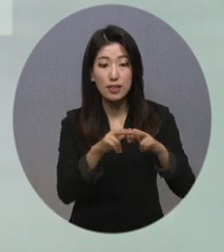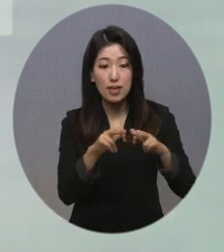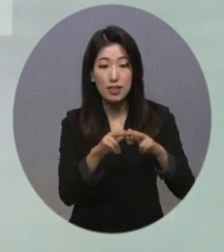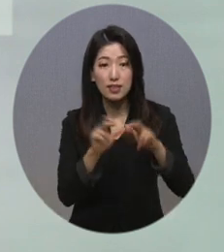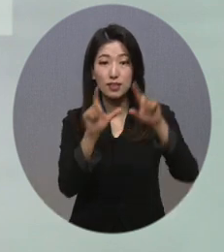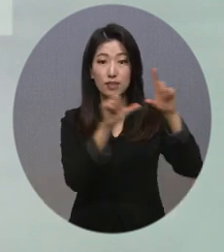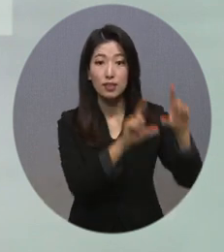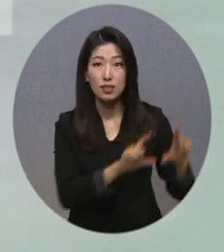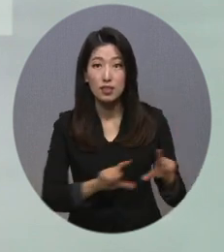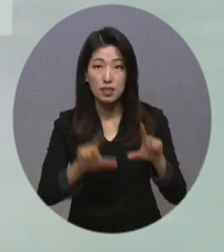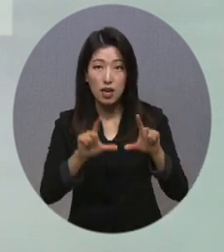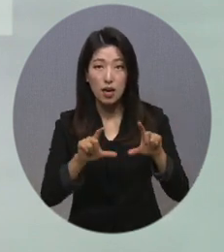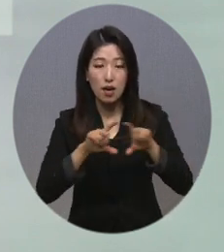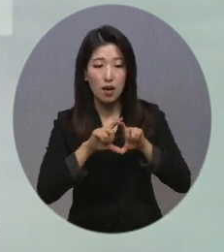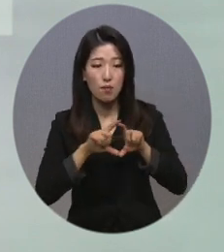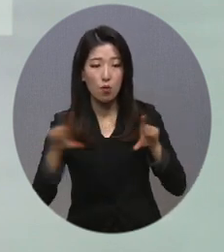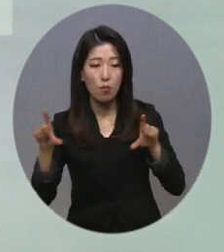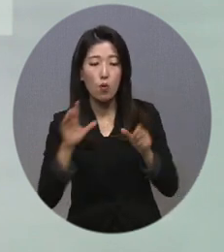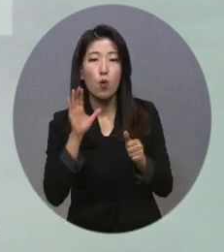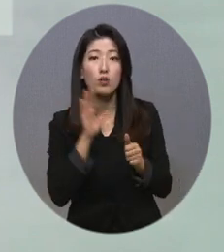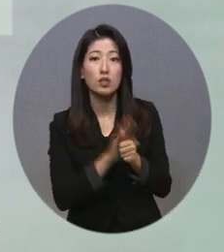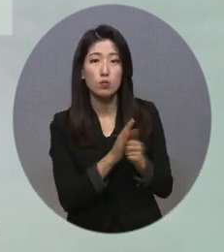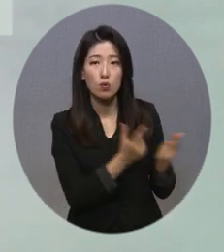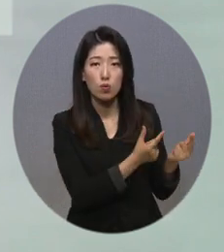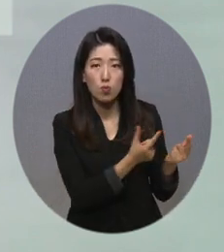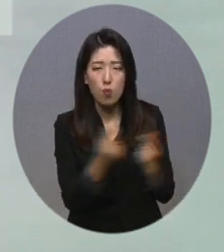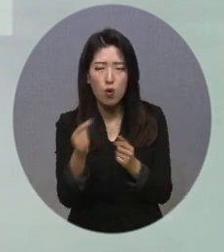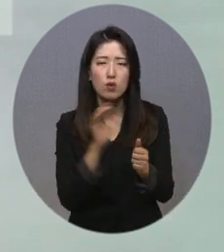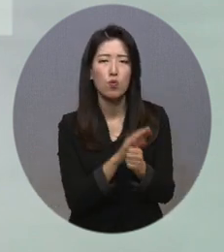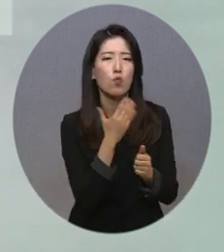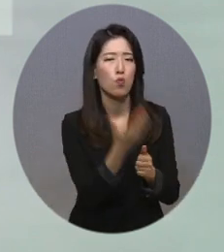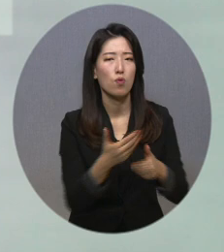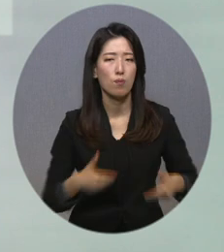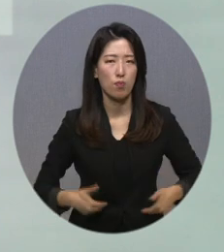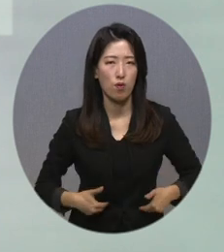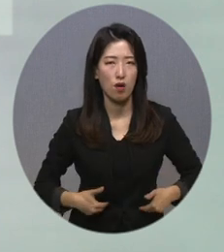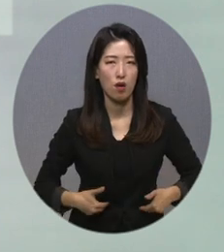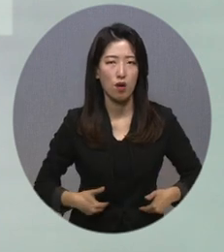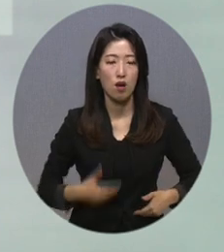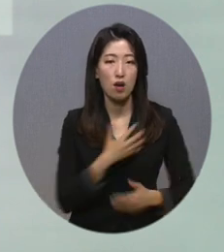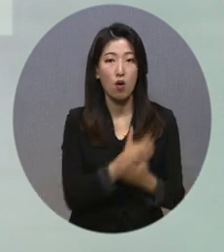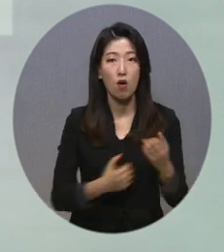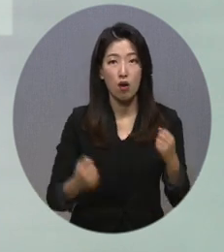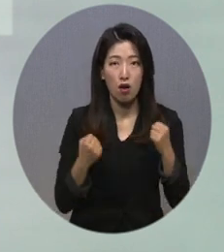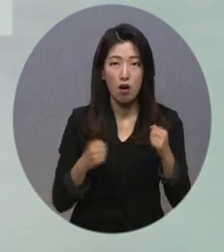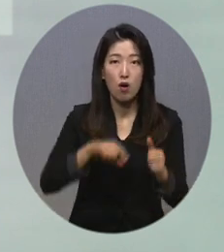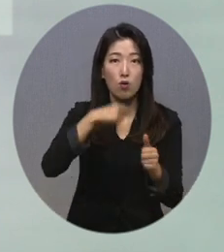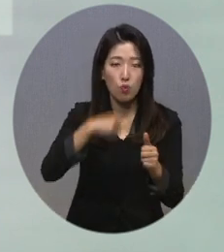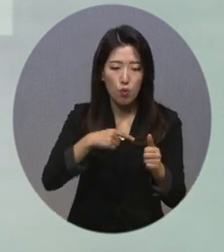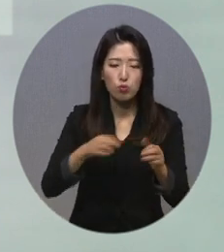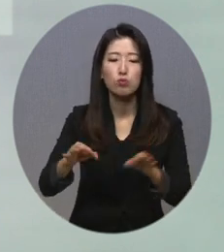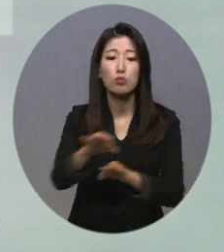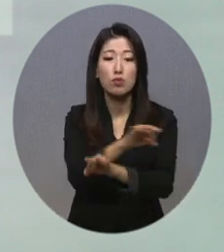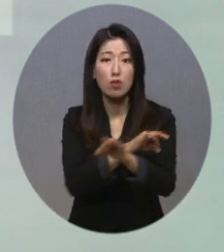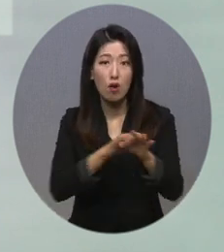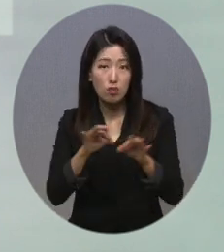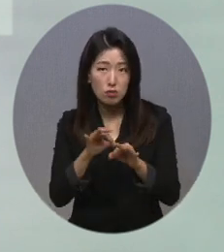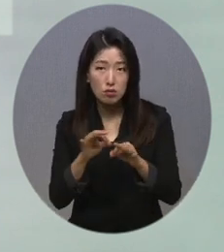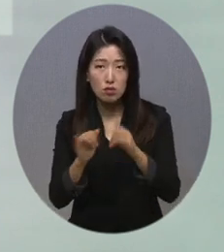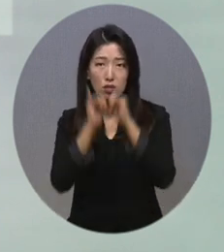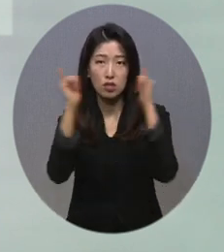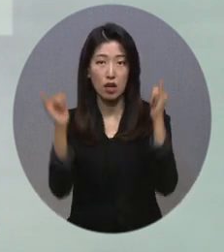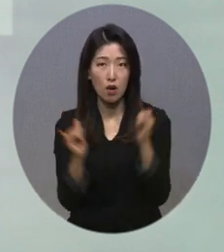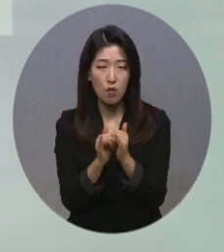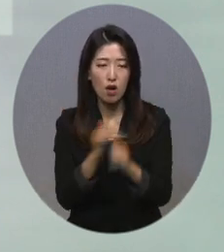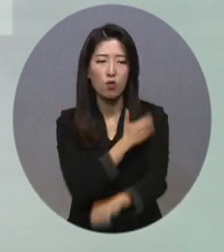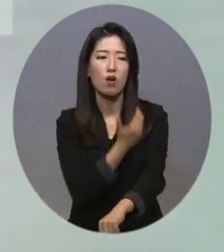보편적 지원과 관심이 필요합니다. 건강, 교육, 경제활동, 사회적 지지, 권리보장